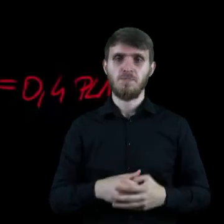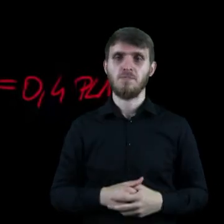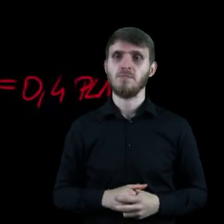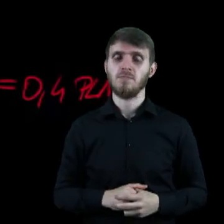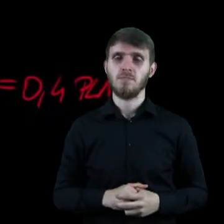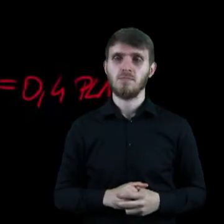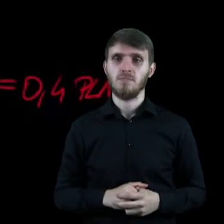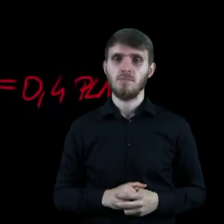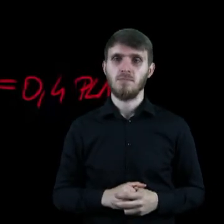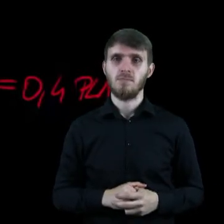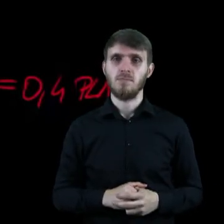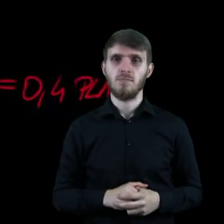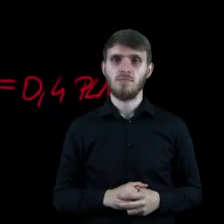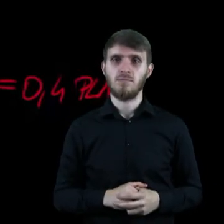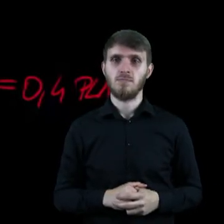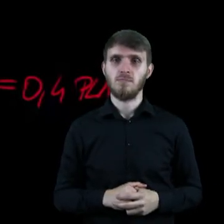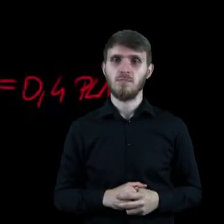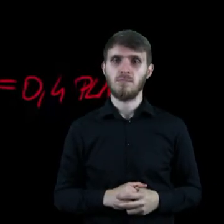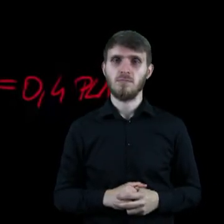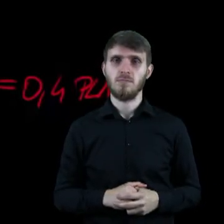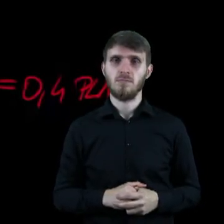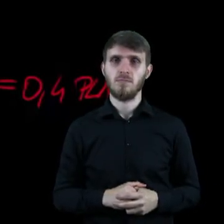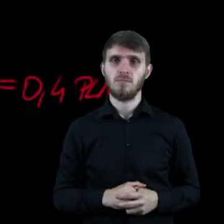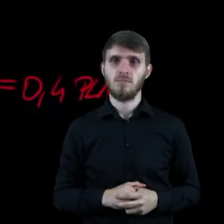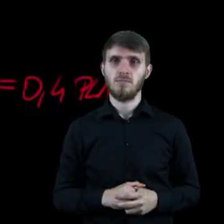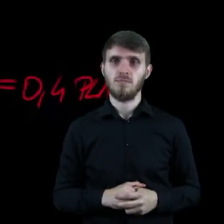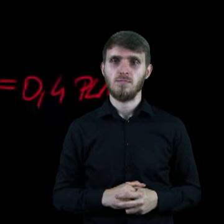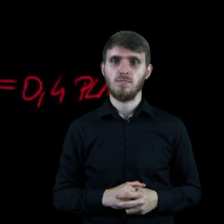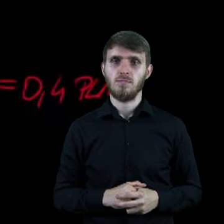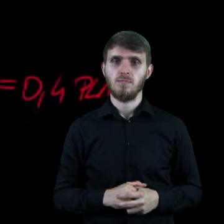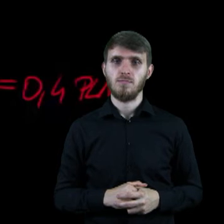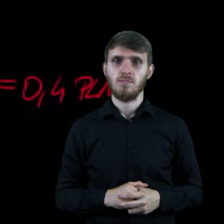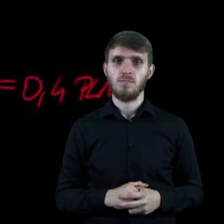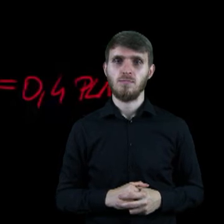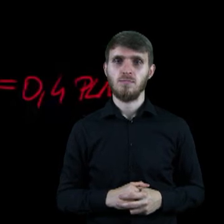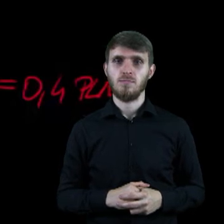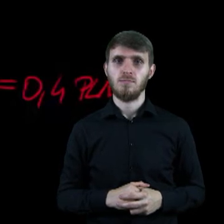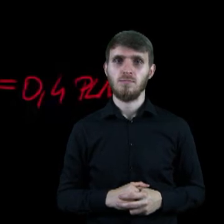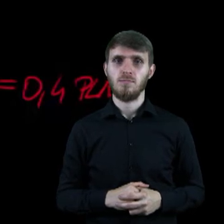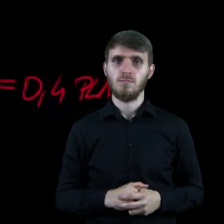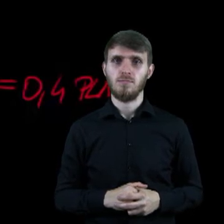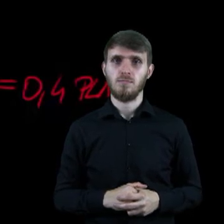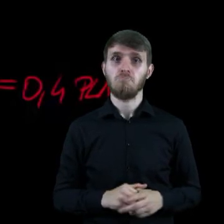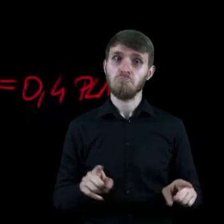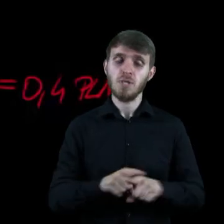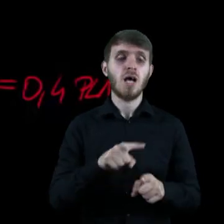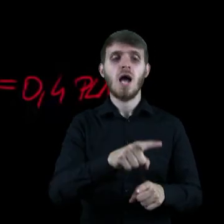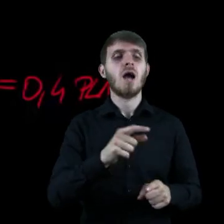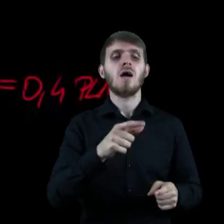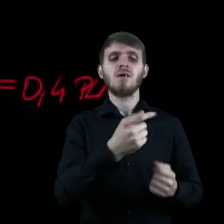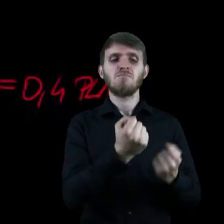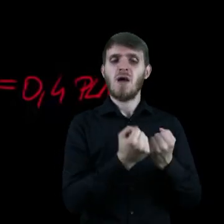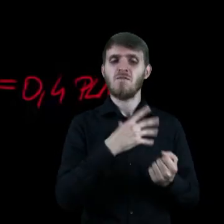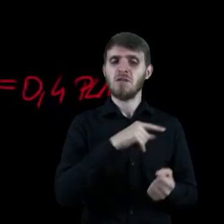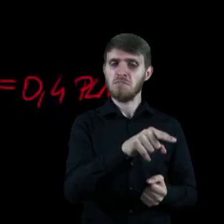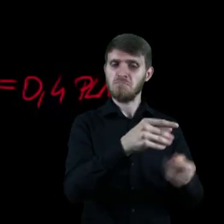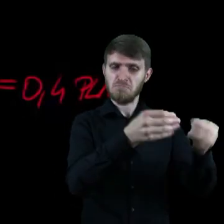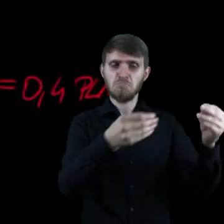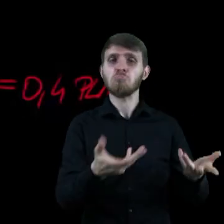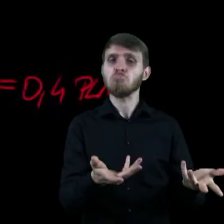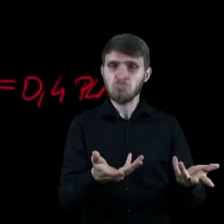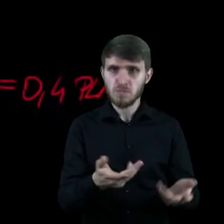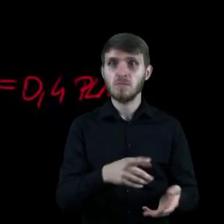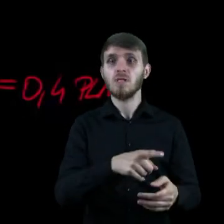posiadaczowi takiej obligacji 1000 złotych, czyli jakby tą wartość nominalną, o której mówiliśmy. I taki papier